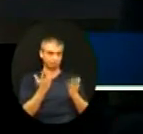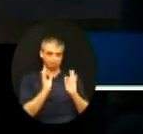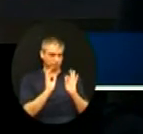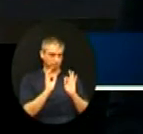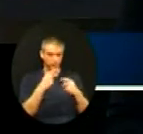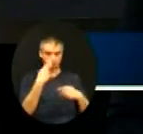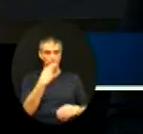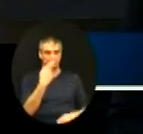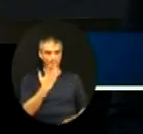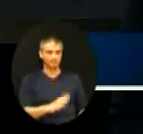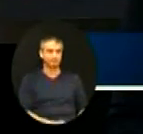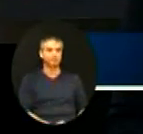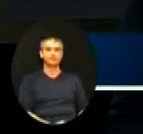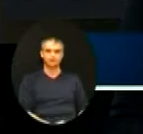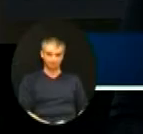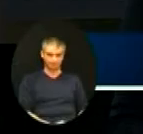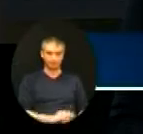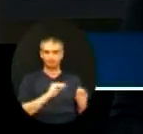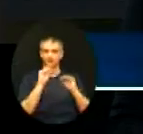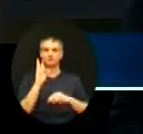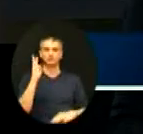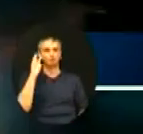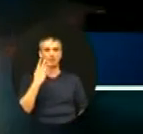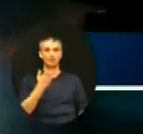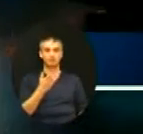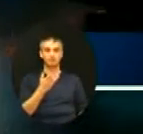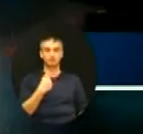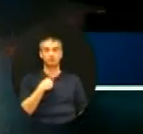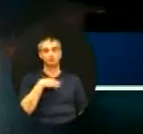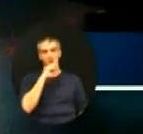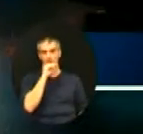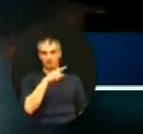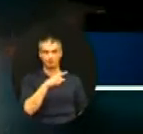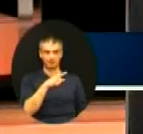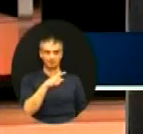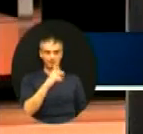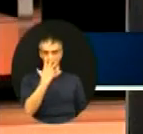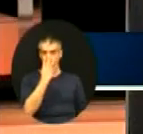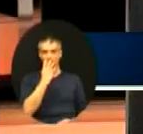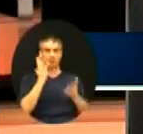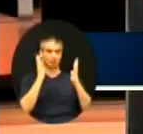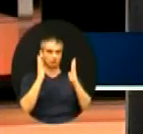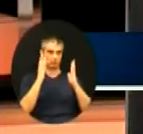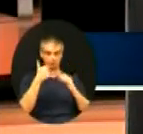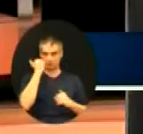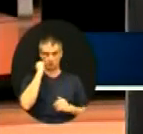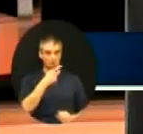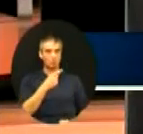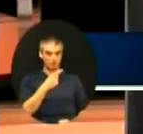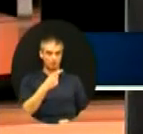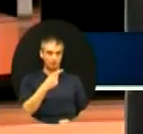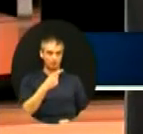באמת בשתי יממות. תודה רבה לך, שלי יחימוביץ'. אני רוצה להתייחס טרגדיה ולאסון הנוראים אתמול